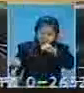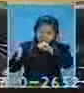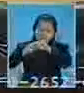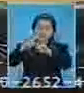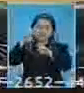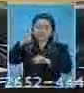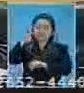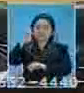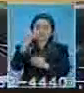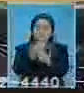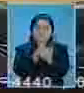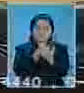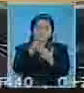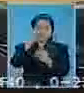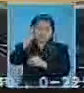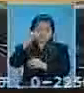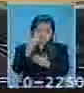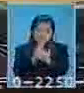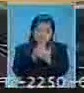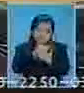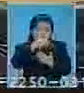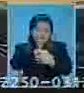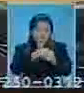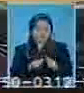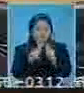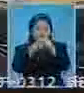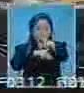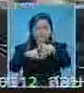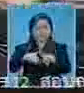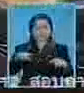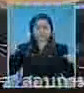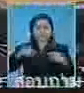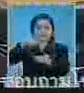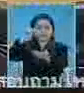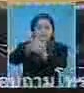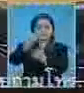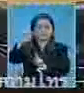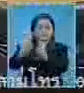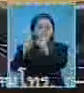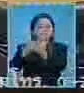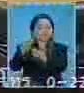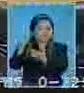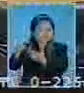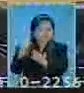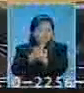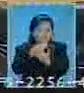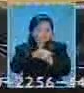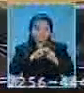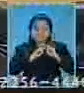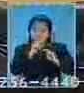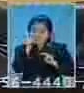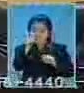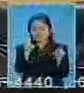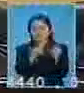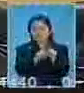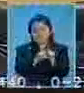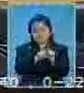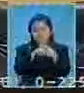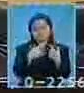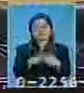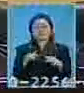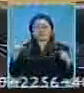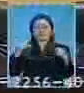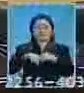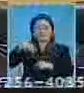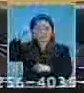ป็นผลกำไรให้กับพี่น้องประชาชนคนไทยทุกคนที่ร่วมกันเป็นผู้ถือหุ้นการบินไทยและในลักษณะเดียวกันผลประกอบการของ